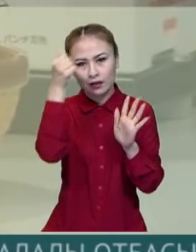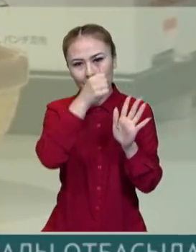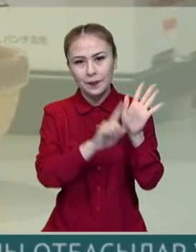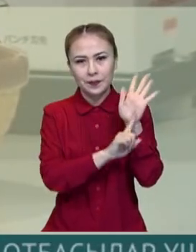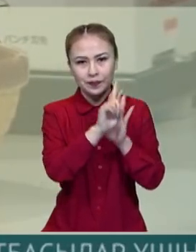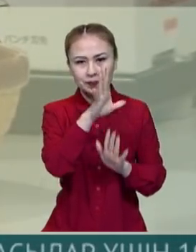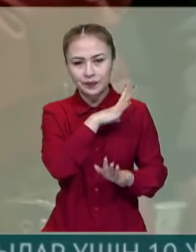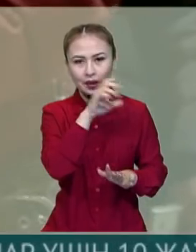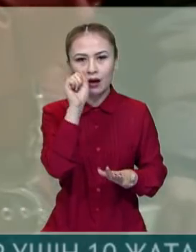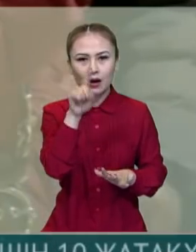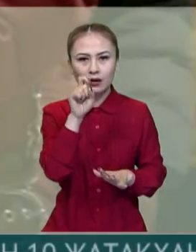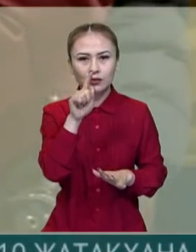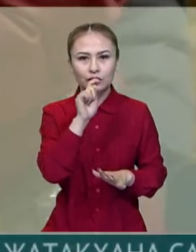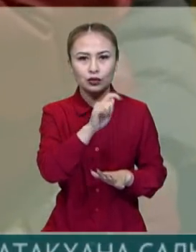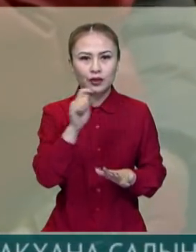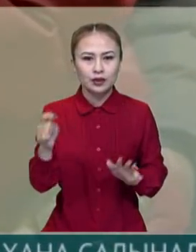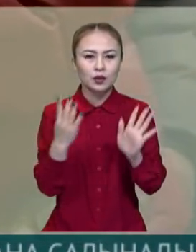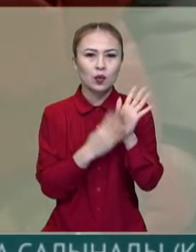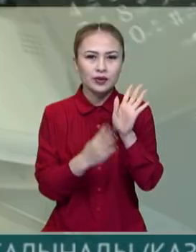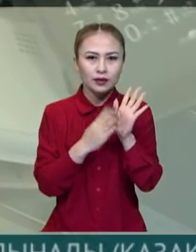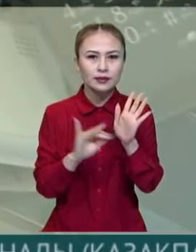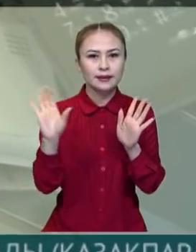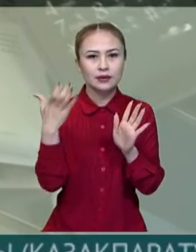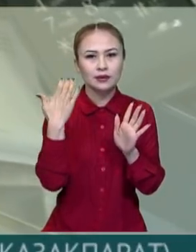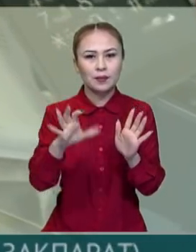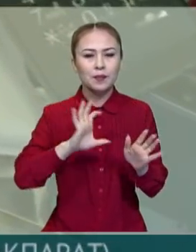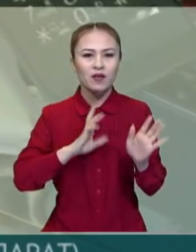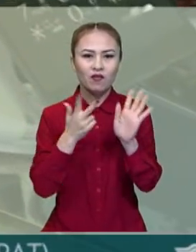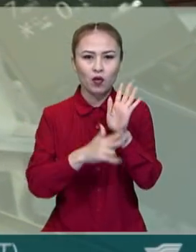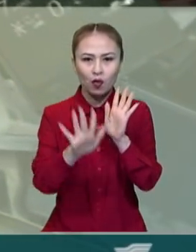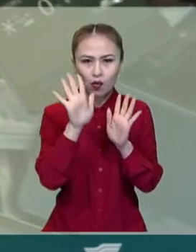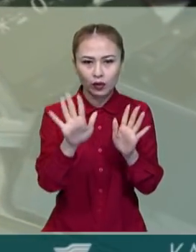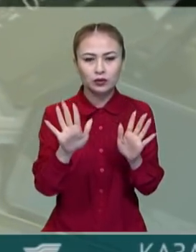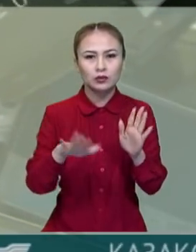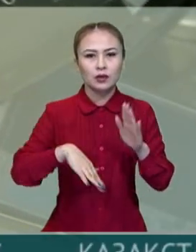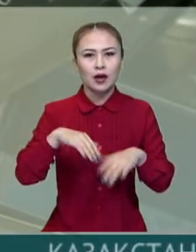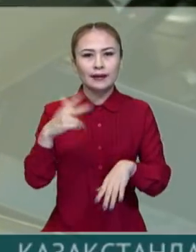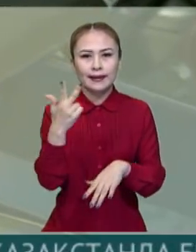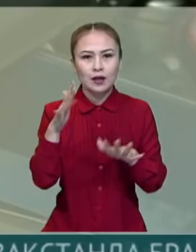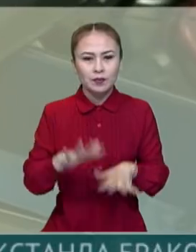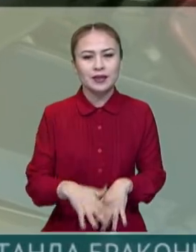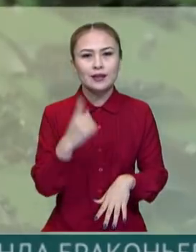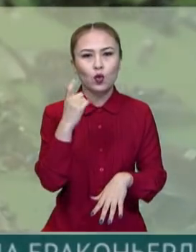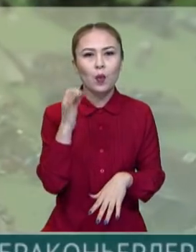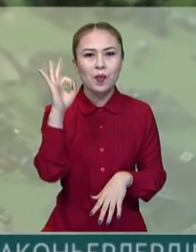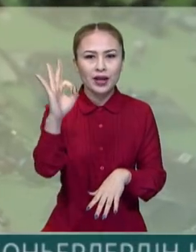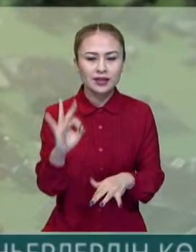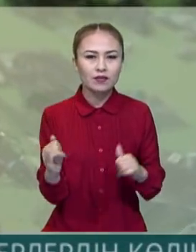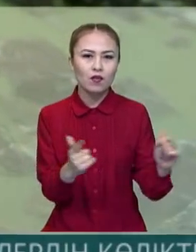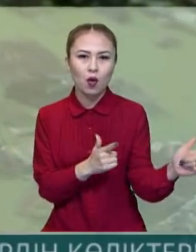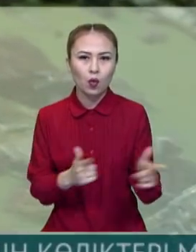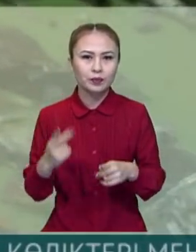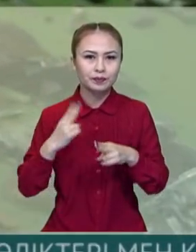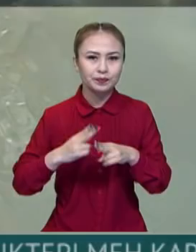жылы басталған. Әзірге алтын жүлделердің 90, күміс медальдардың 85, қолалардың 100%-ын әзірлеуге